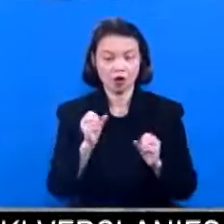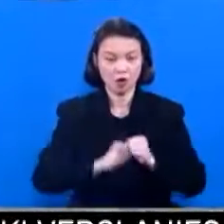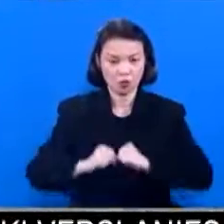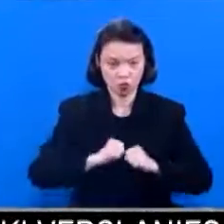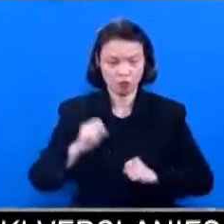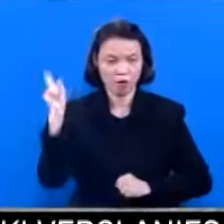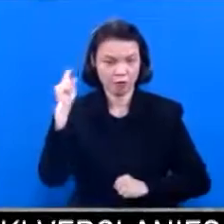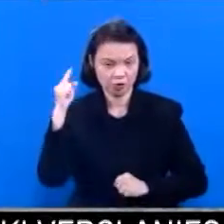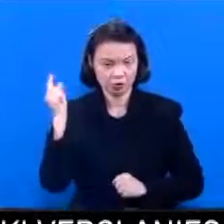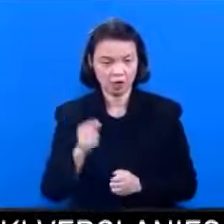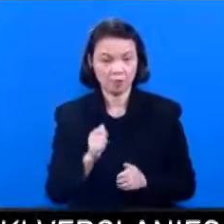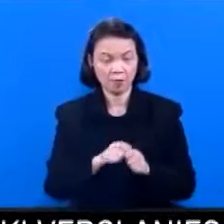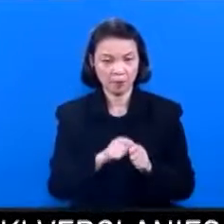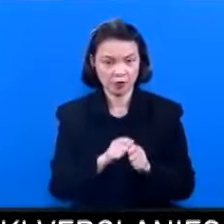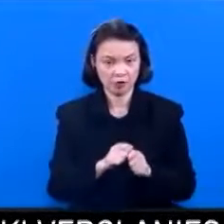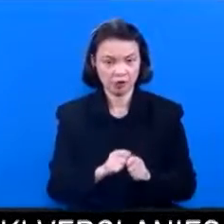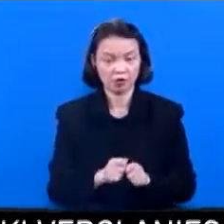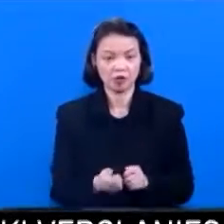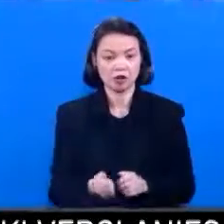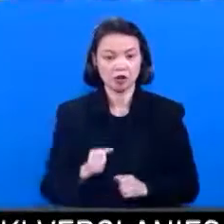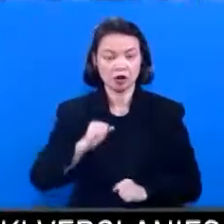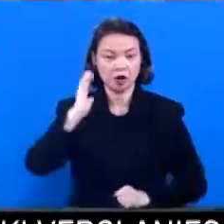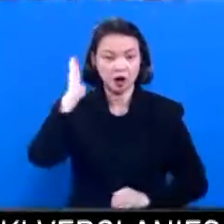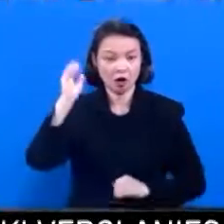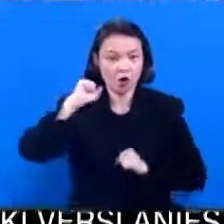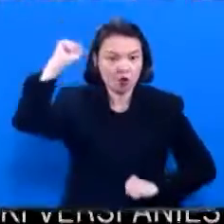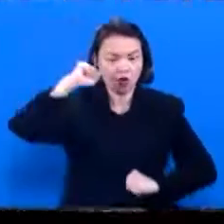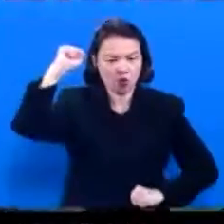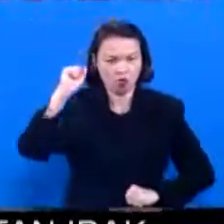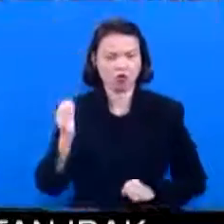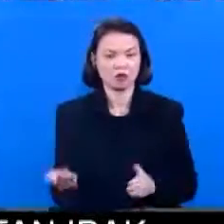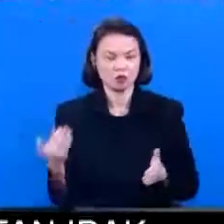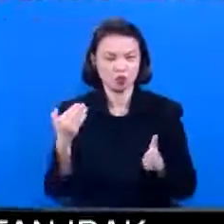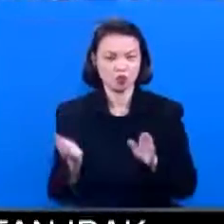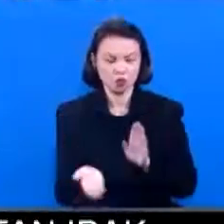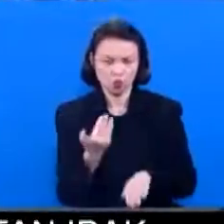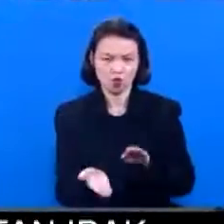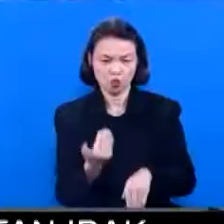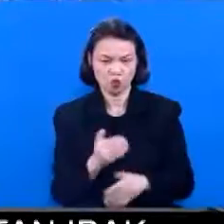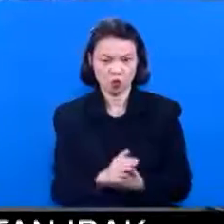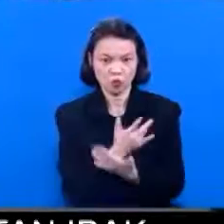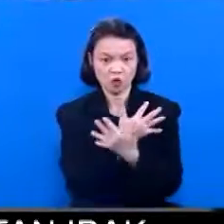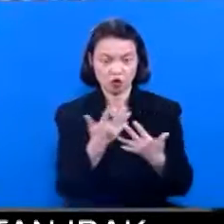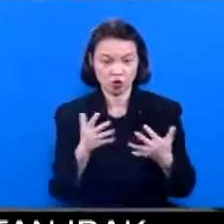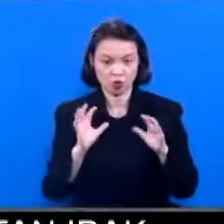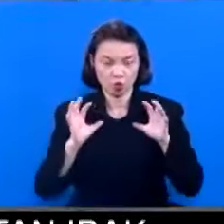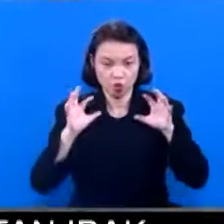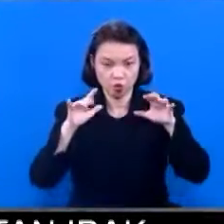kembali melakukan aksi unjuk rasa di lokasi jalan rusak dengan massa yang lebih besar.